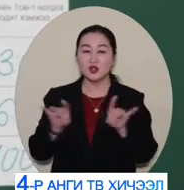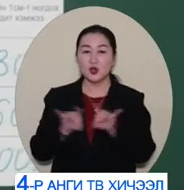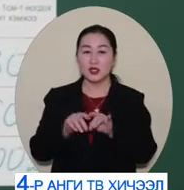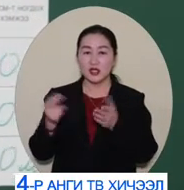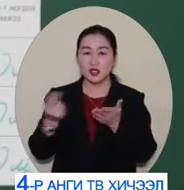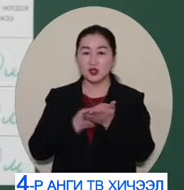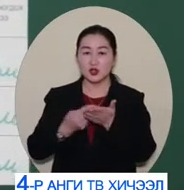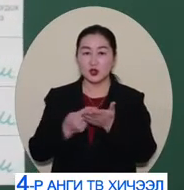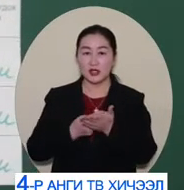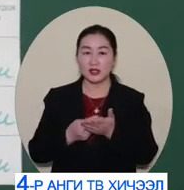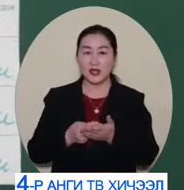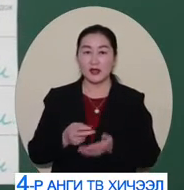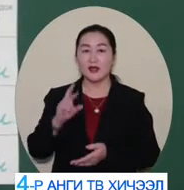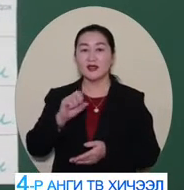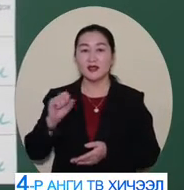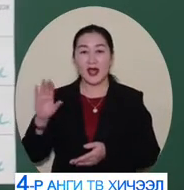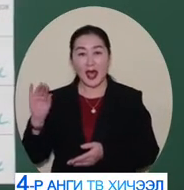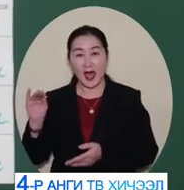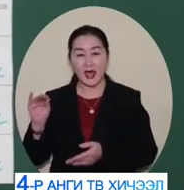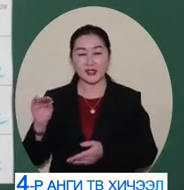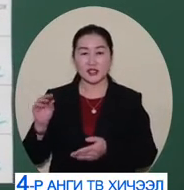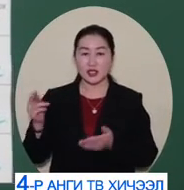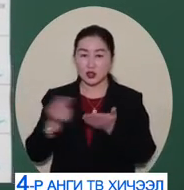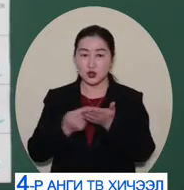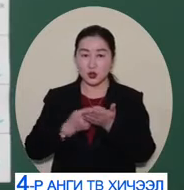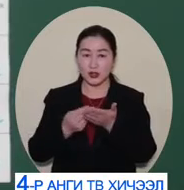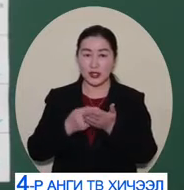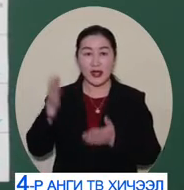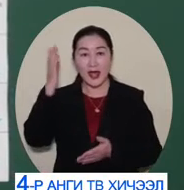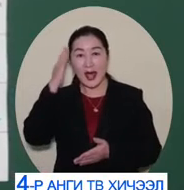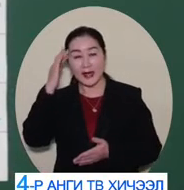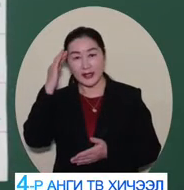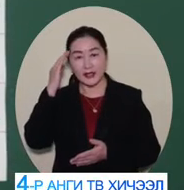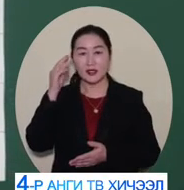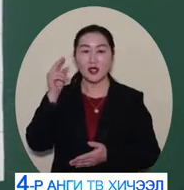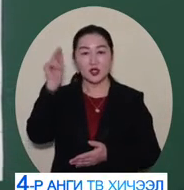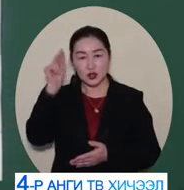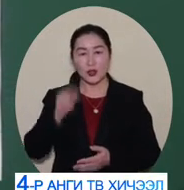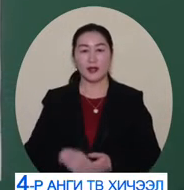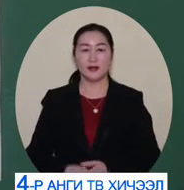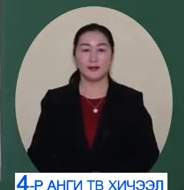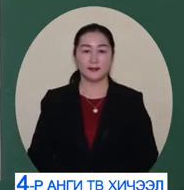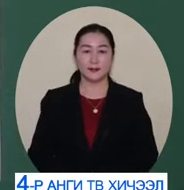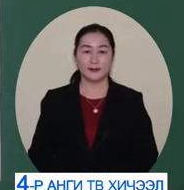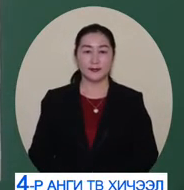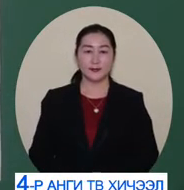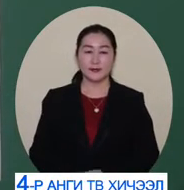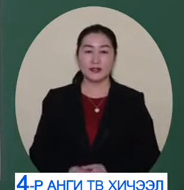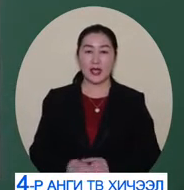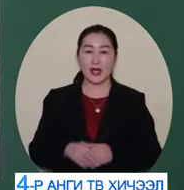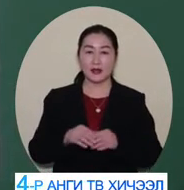уртыг одоо зам гэдэг бол нэг хэмжээс байдаг, тийм ээ? Нэг хэмжээс зургийг одоо багсад зурхын тулд дахин багсад зурхын тулд